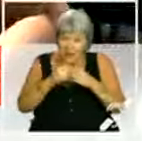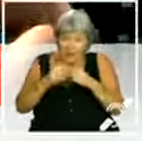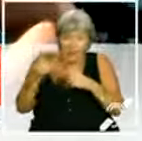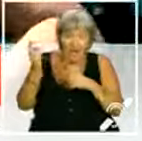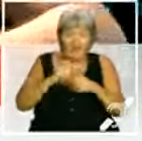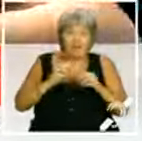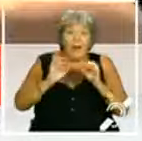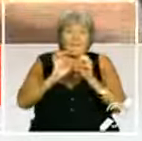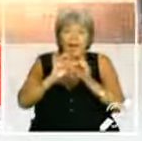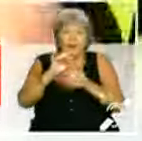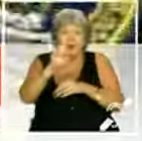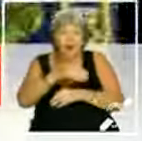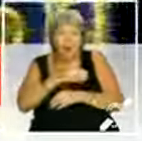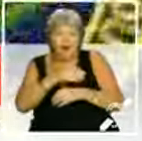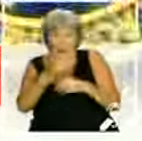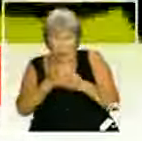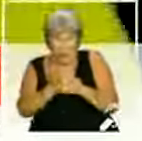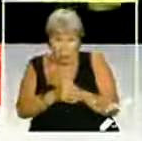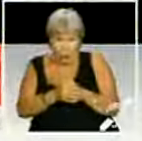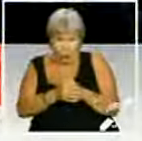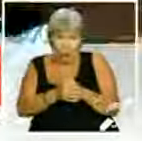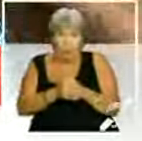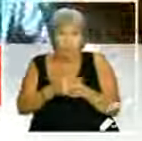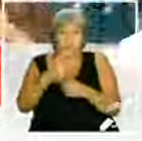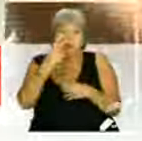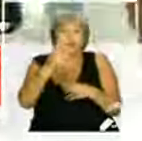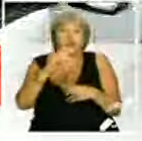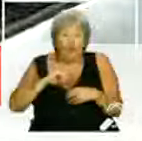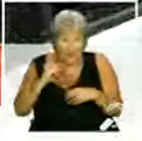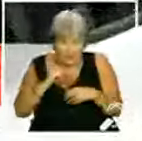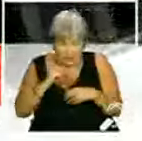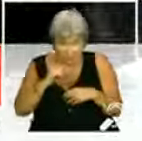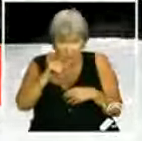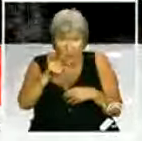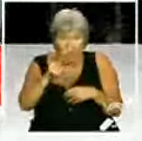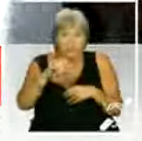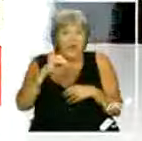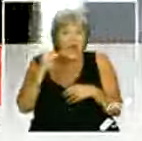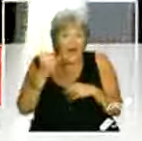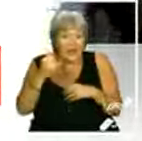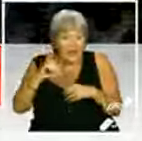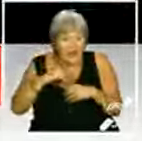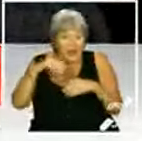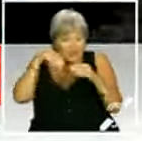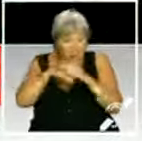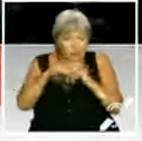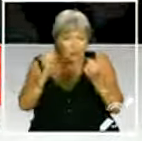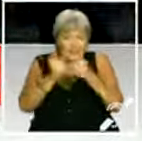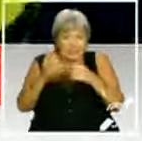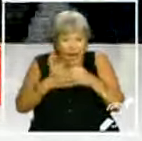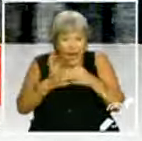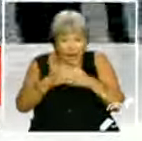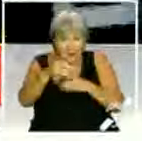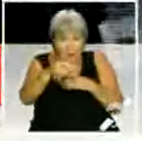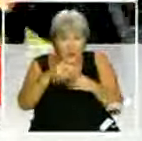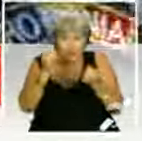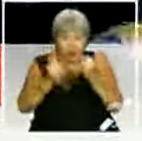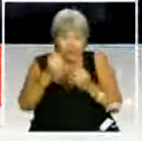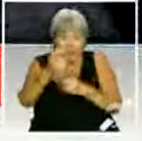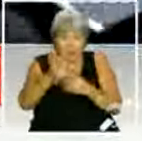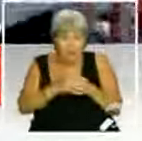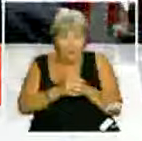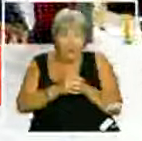de avocat. Iată, acum îl vedeți și pe cel de-al doilea tânăr, cel care se afla în mașină alături de autorul accidentului,